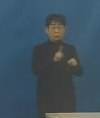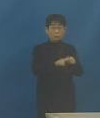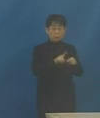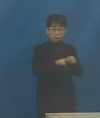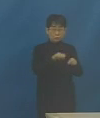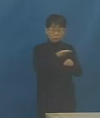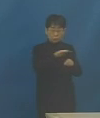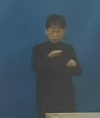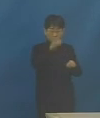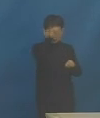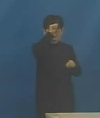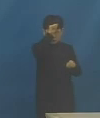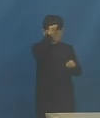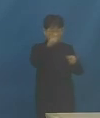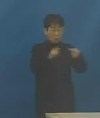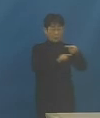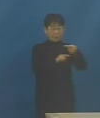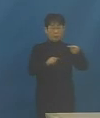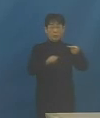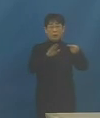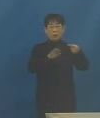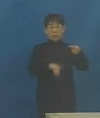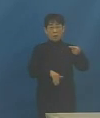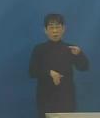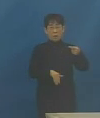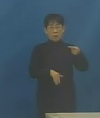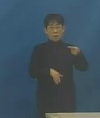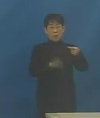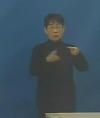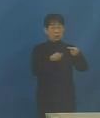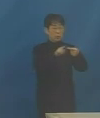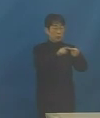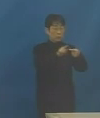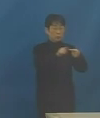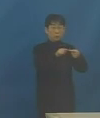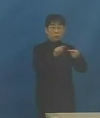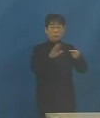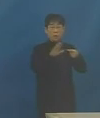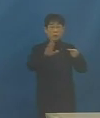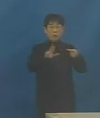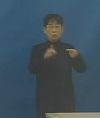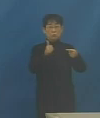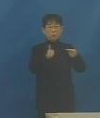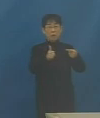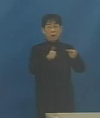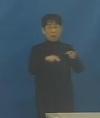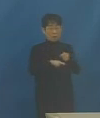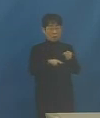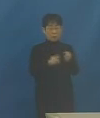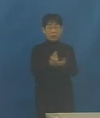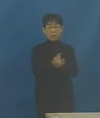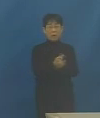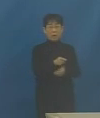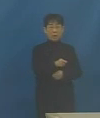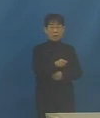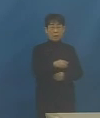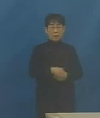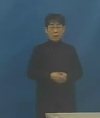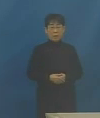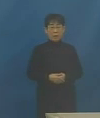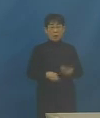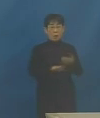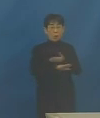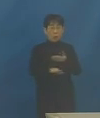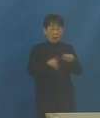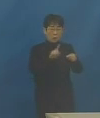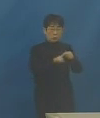でございますたがそろうはその方は今デルタ株だけになっていますで他にあの中途正